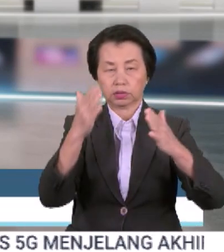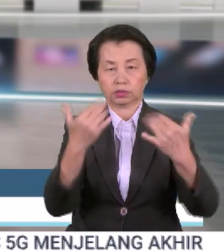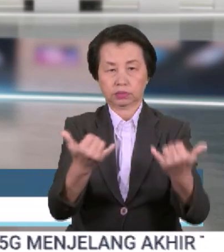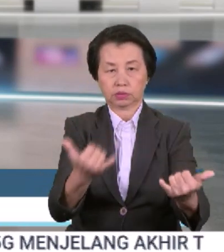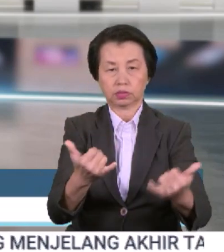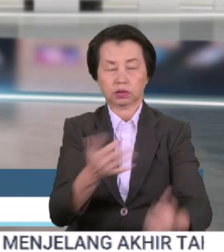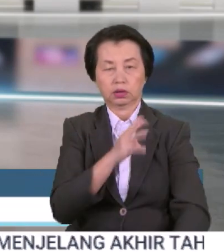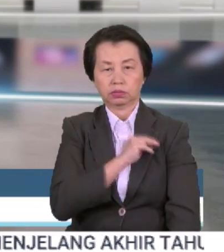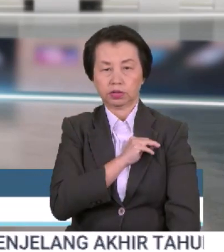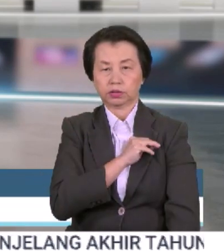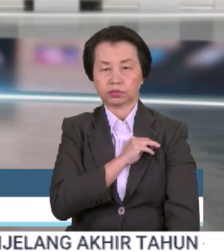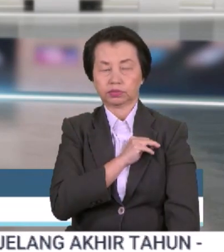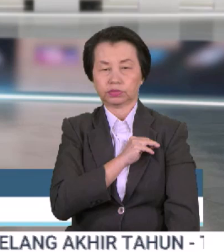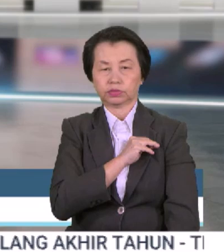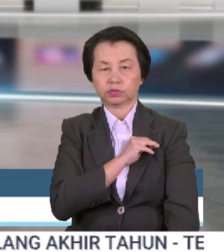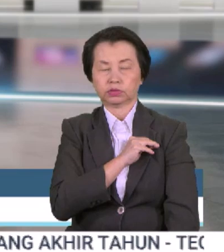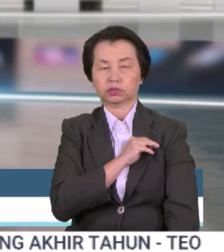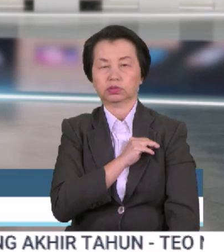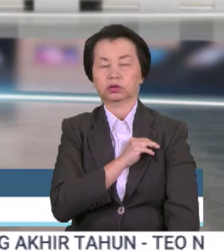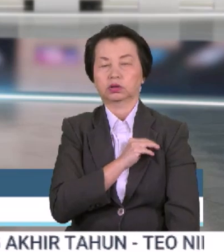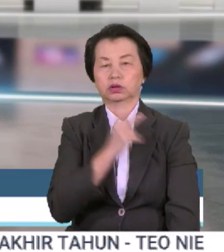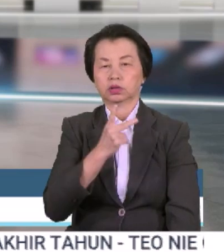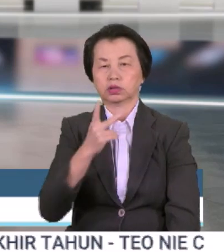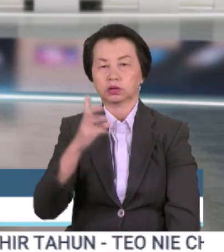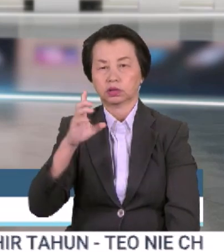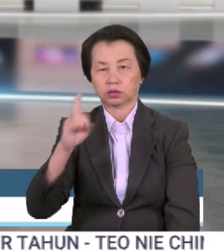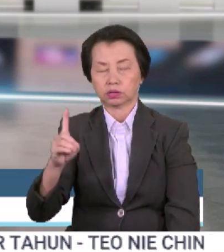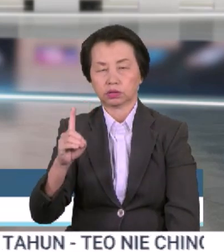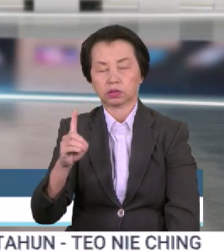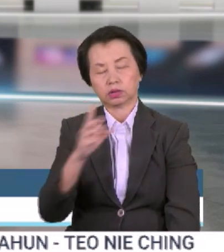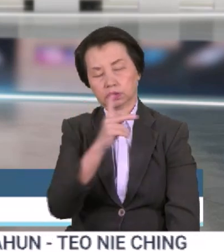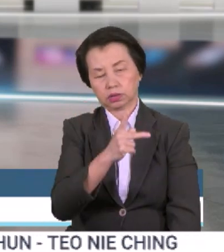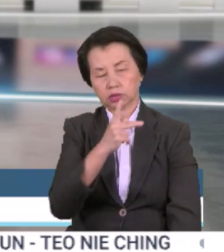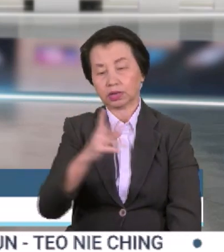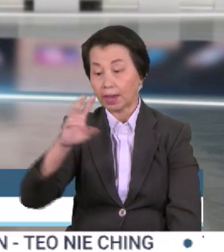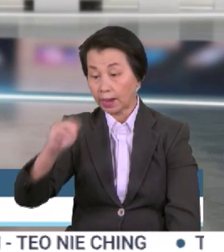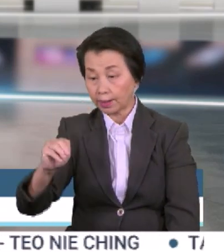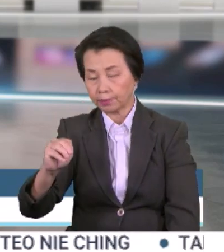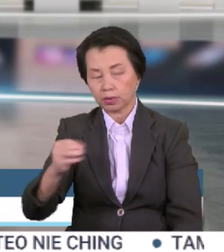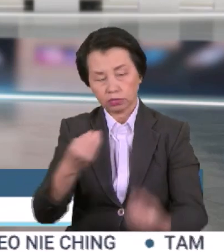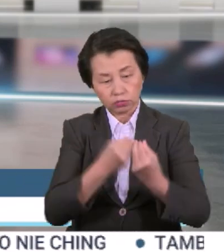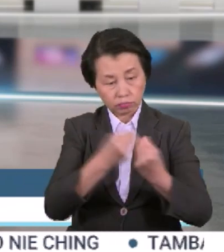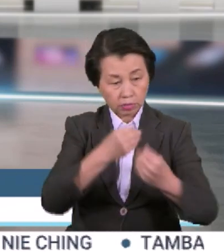ini. Menterinya Dr. Zaliha Mustafa berkata jumlah permohonan selebihnya akan diteliti.